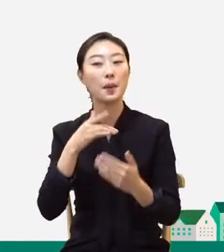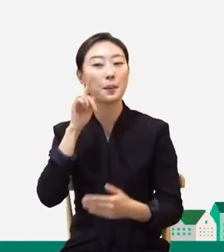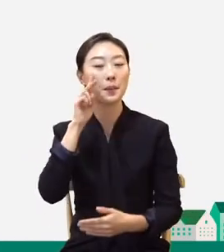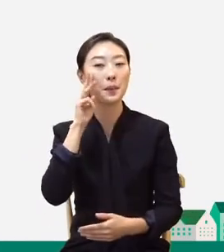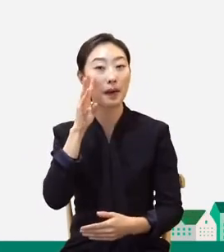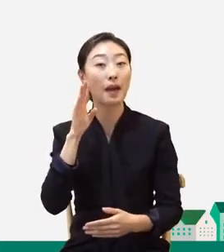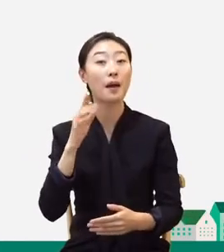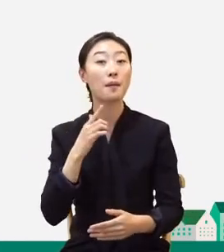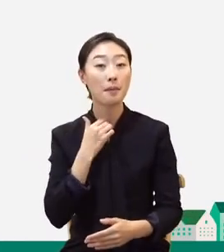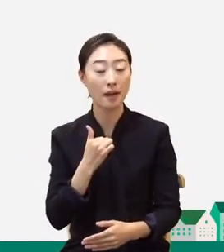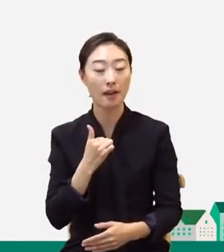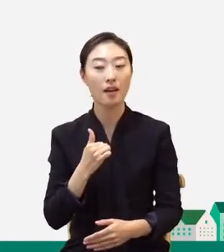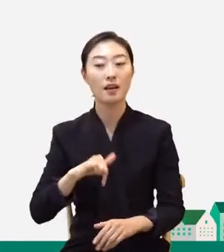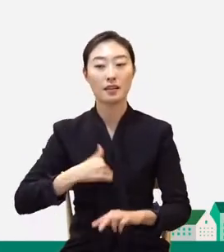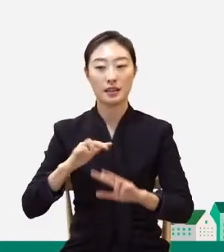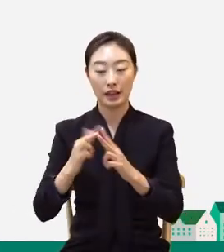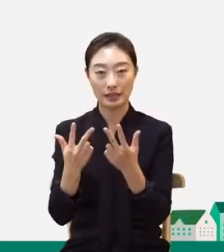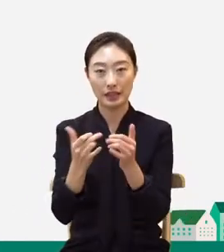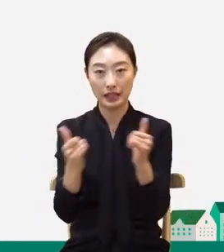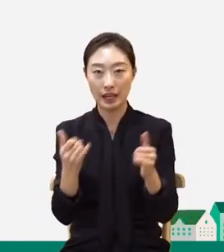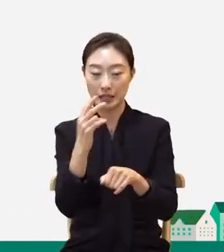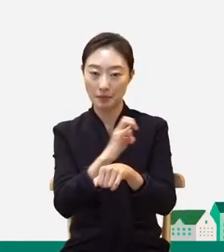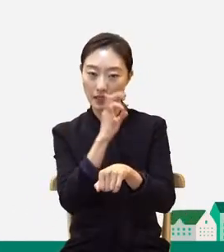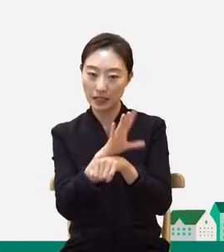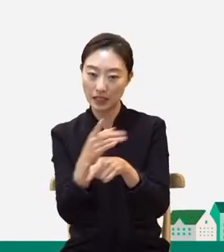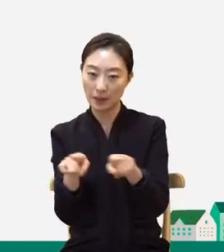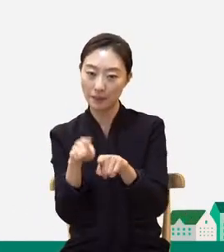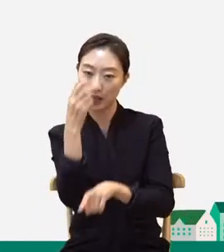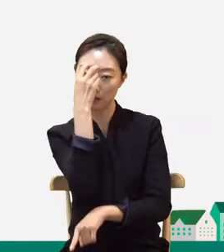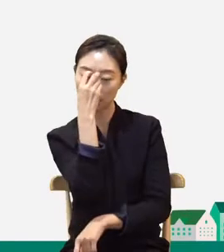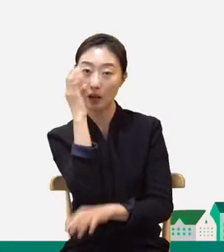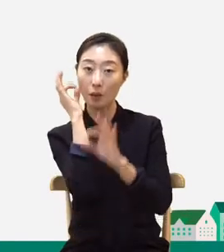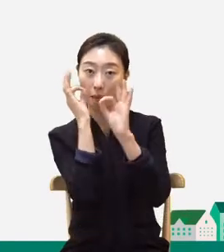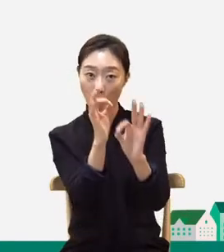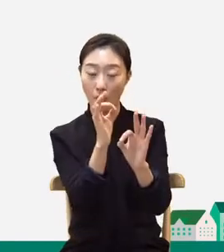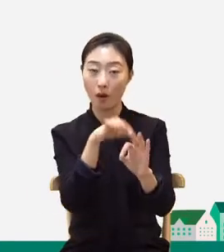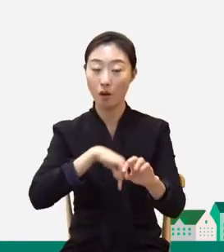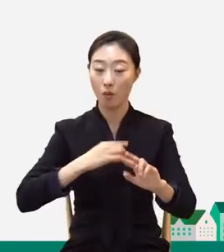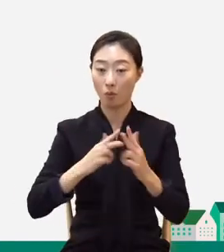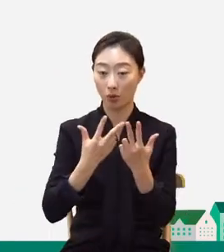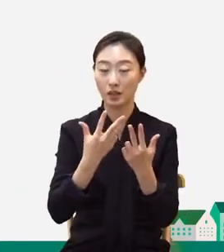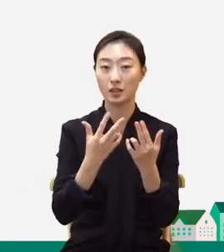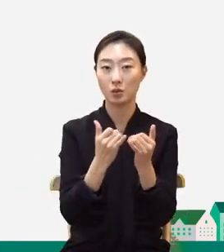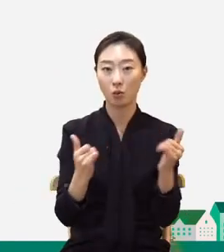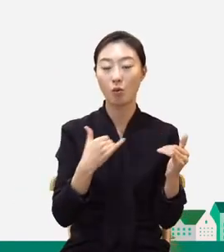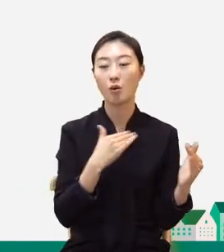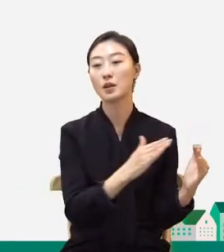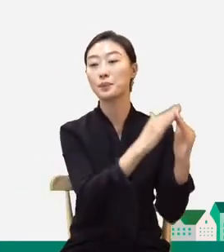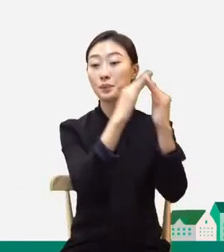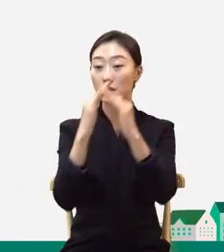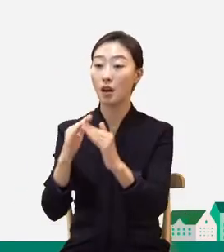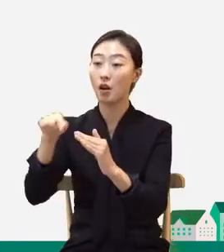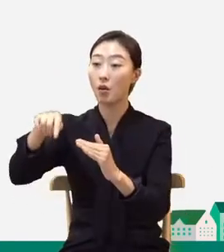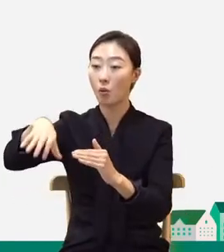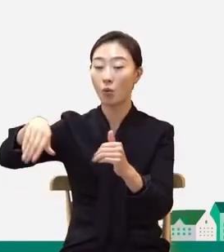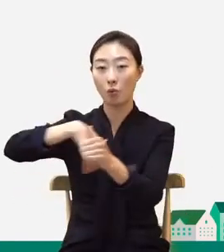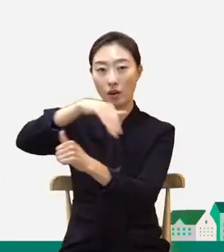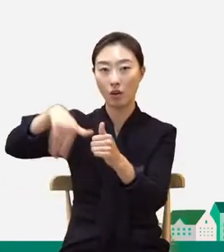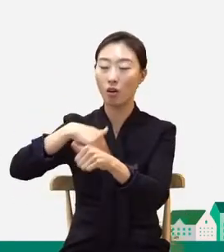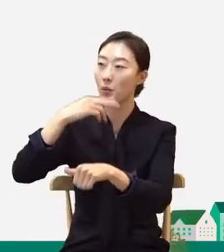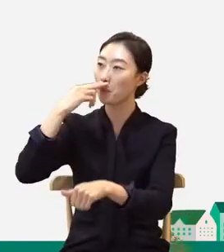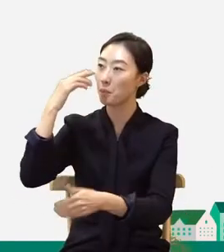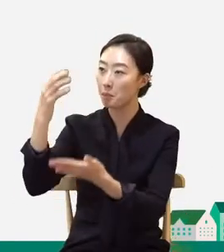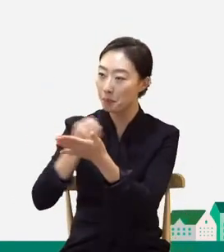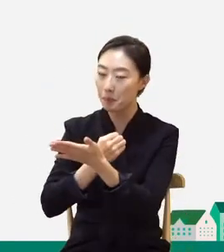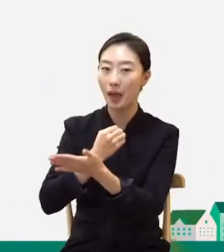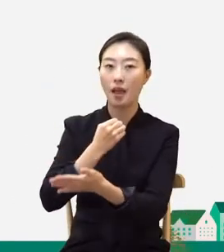저희도 당사자의 24시간을 좀 파악하는 과정을 가지고 당사자도 이제 이사를 올 이 환경에 적응하고 탐색할